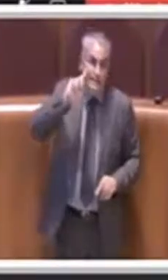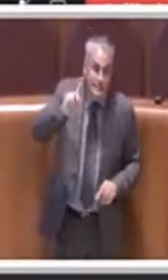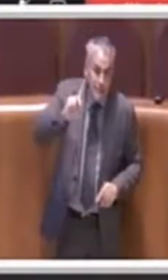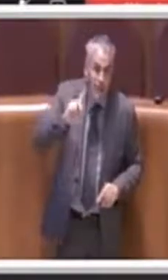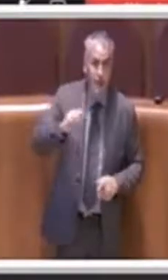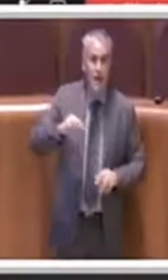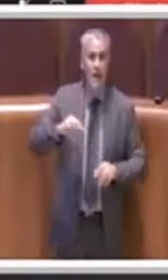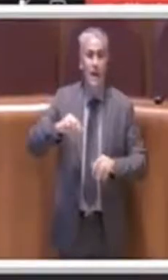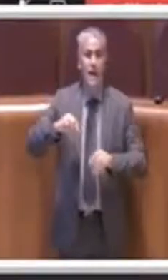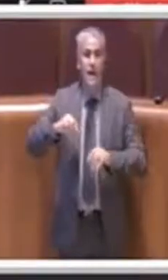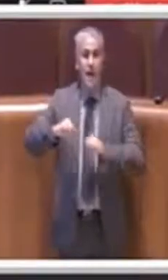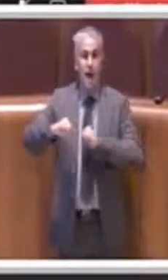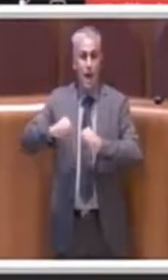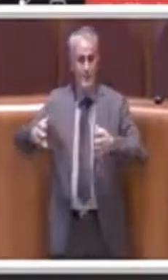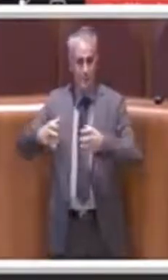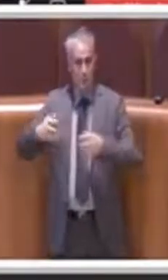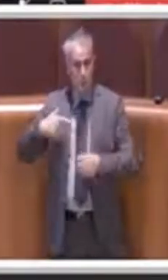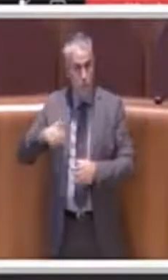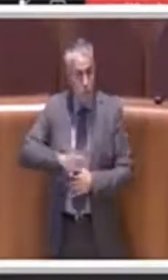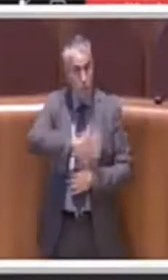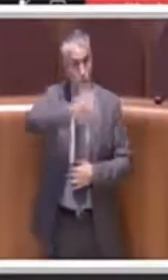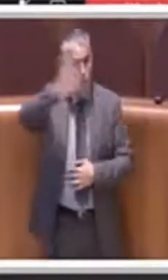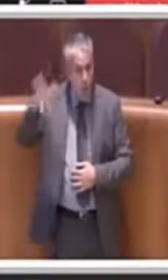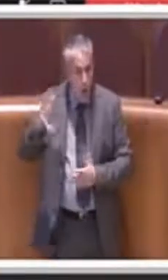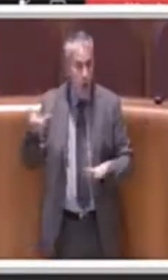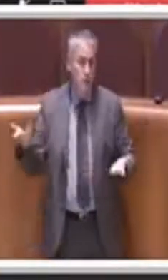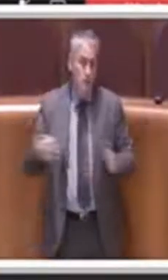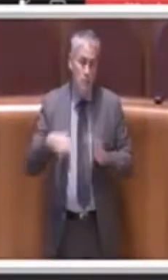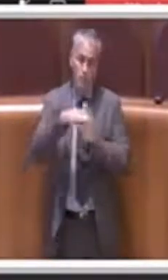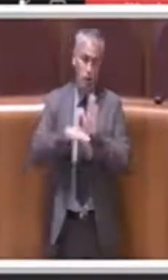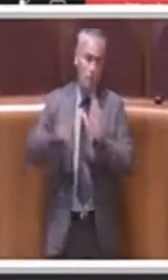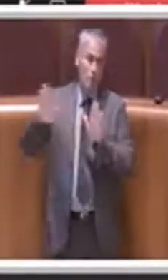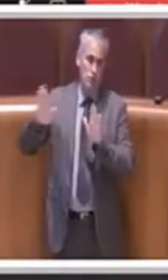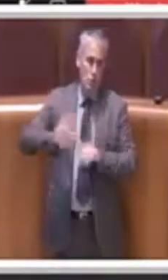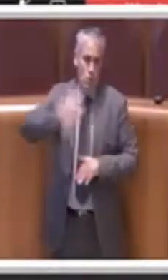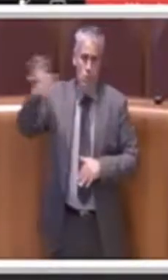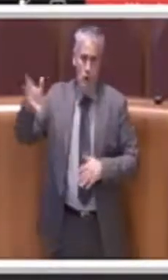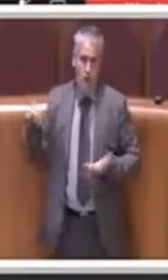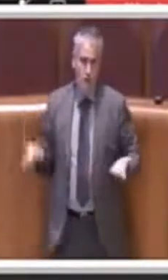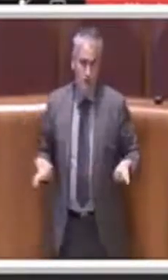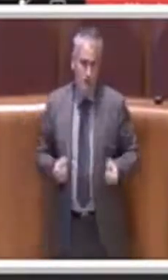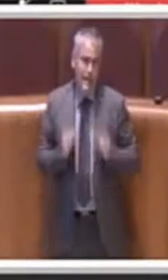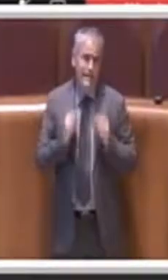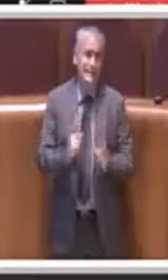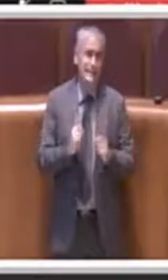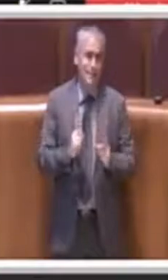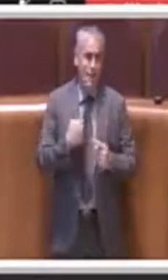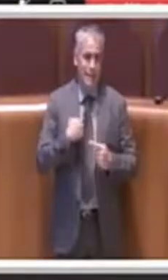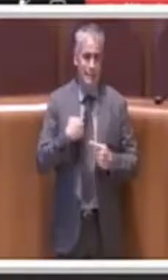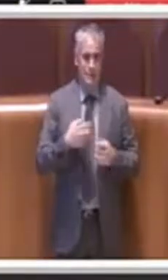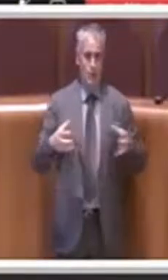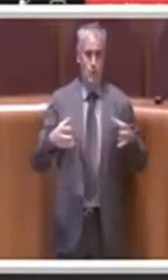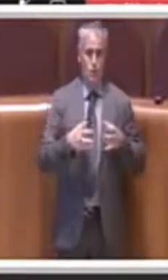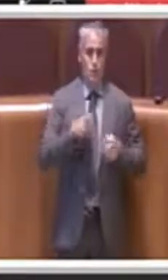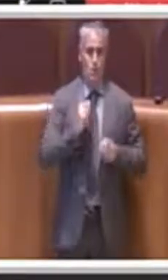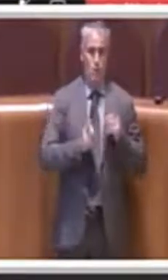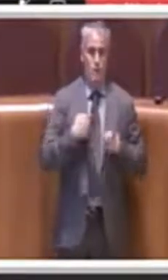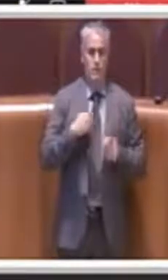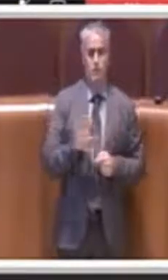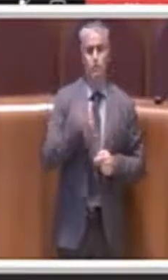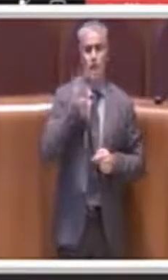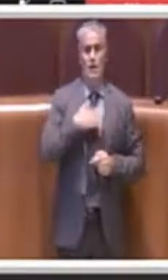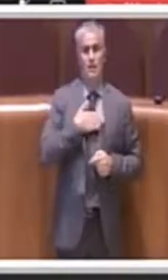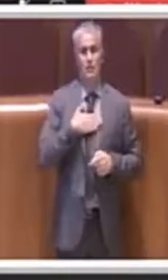un'altra amministrazione magari avreste fatto scelte di bilancio diverse, ma questo attiene qui alle strategie che noi